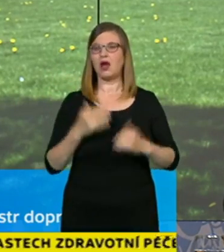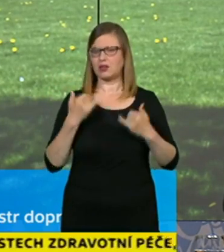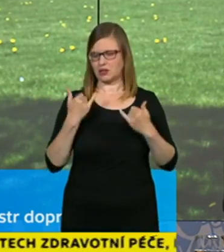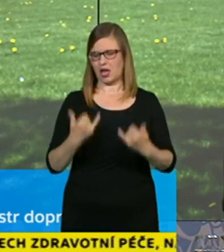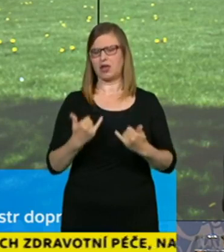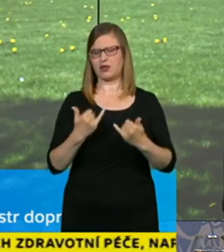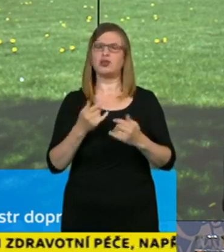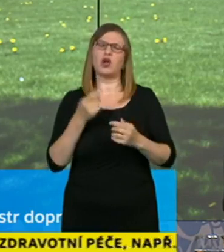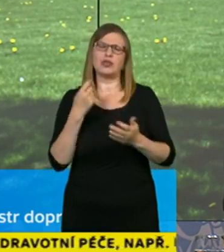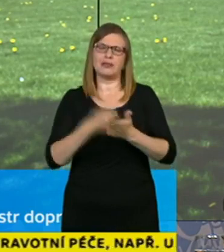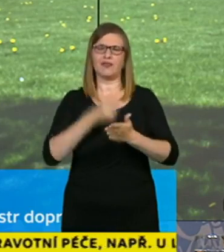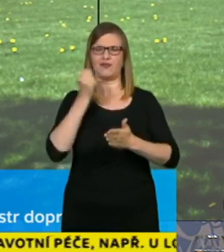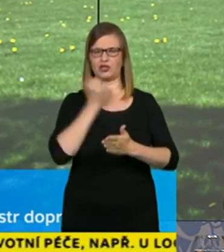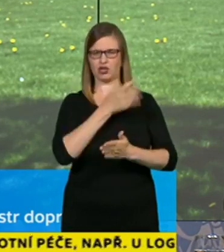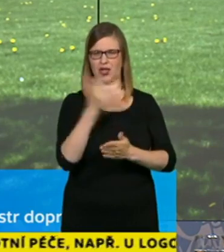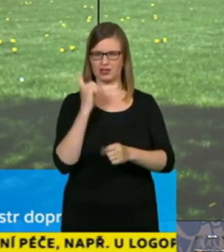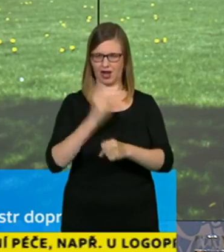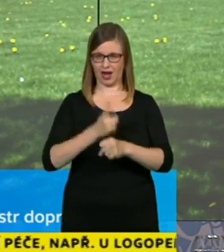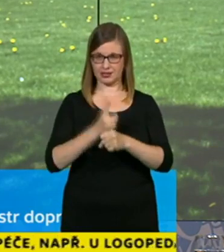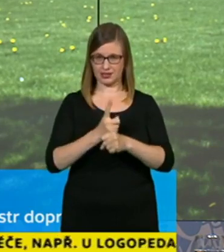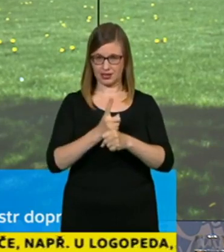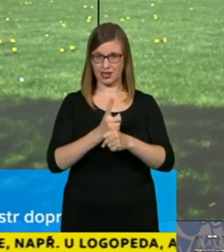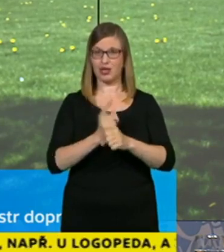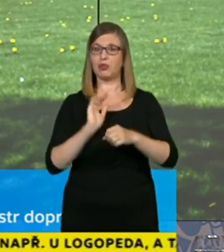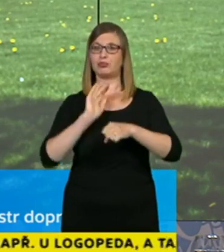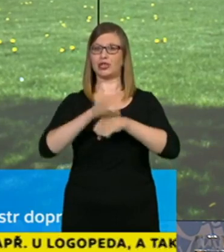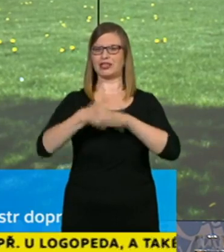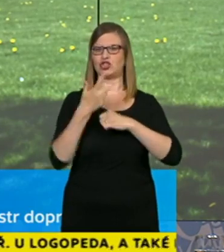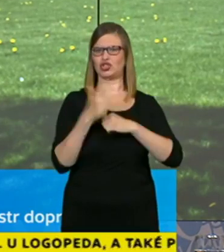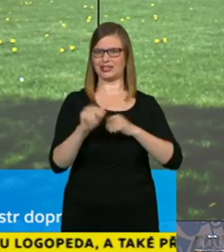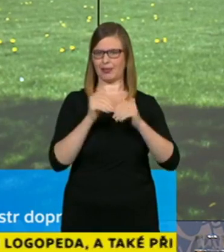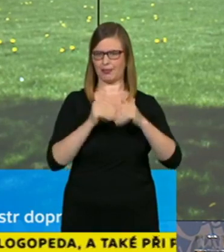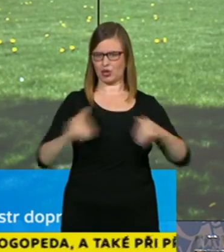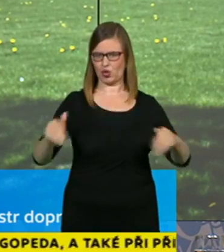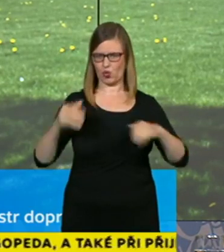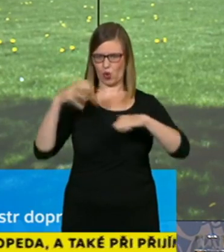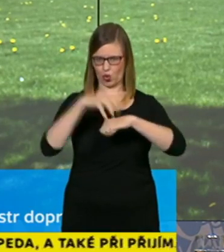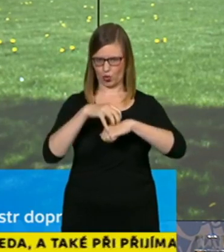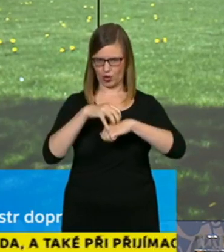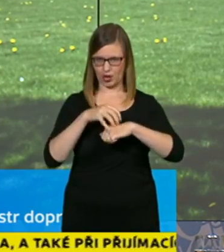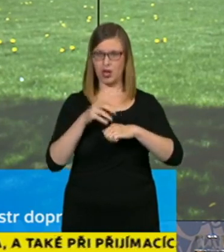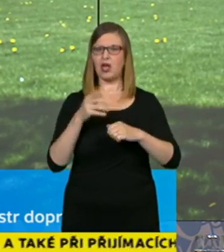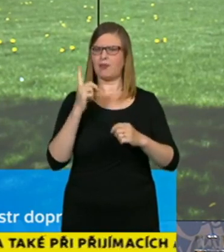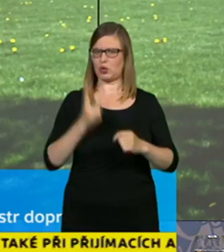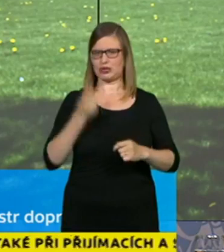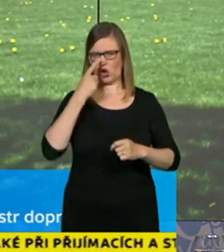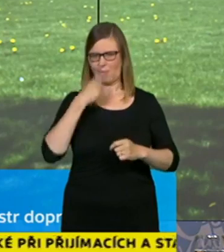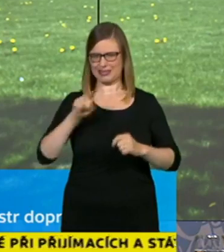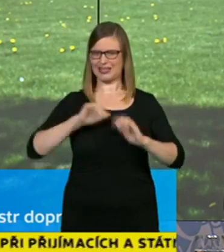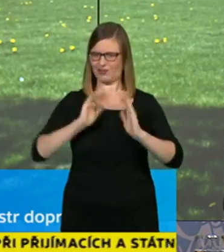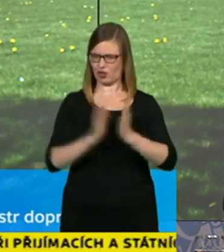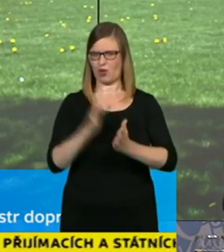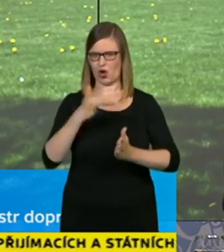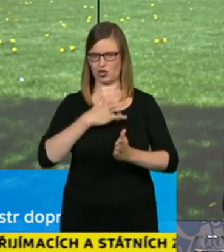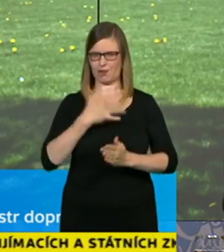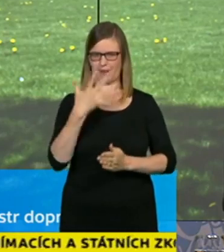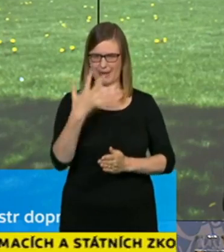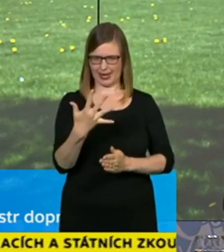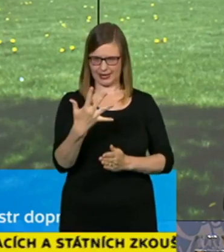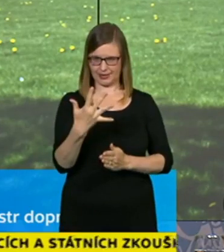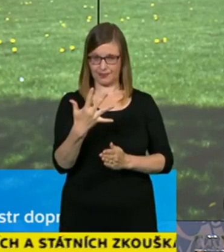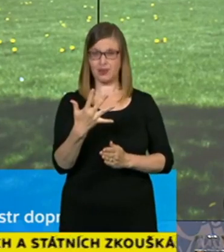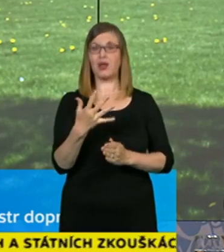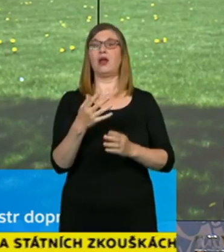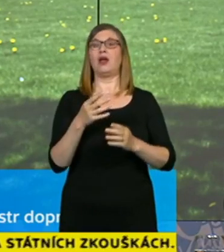veřejných zakázek s hodnotou nad 300 milionů korun. Tato povinnost zůstane tedy pouze v těch případech, kdy dochází k hodnocení